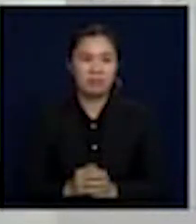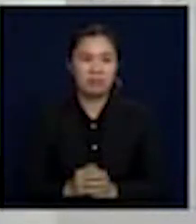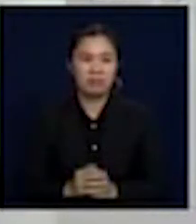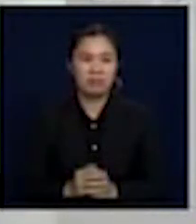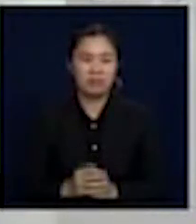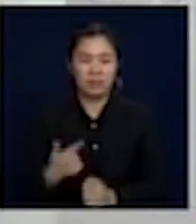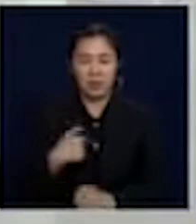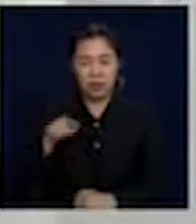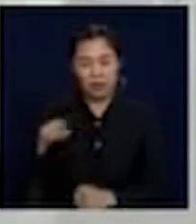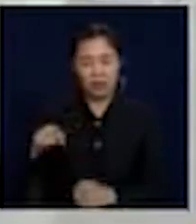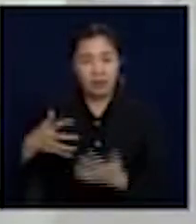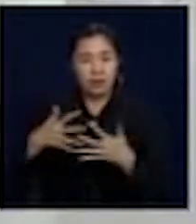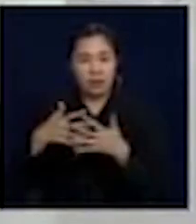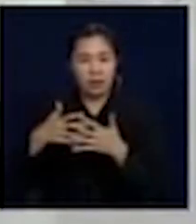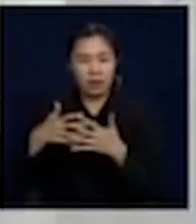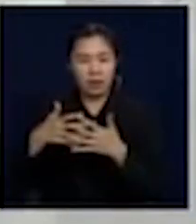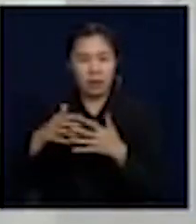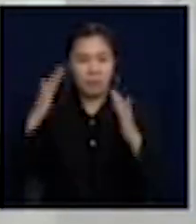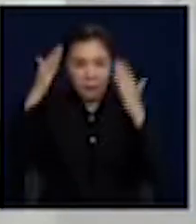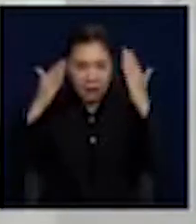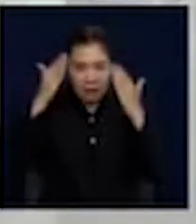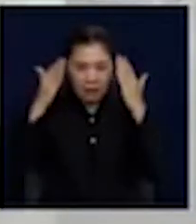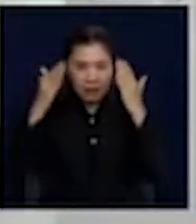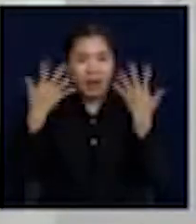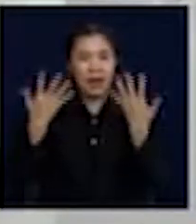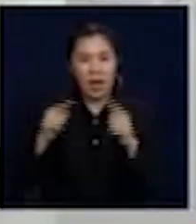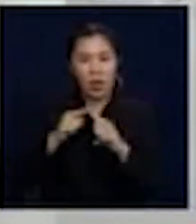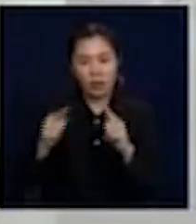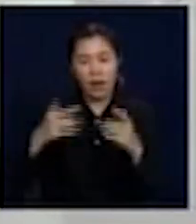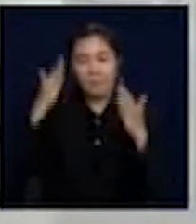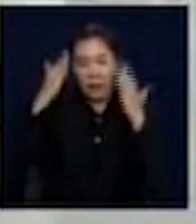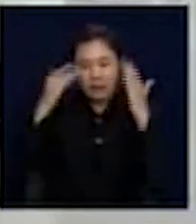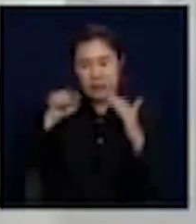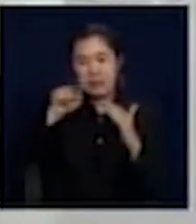นี่ยแต่ประเทศนี้จะไปสั่งที่อื่นเขาไม่เกี่ยว เพราะว่าตัวเขาเนี่ยประสานกับท